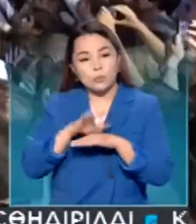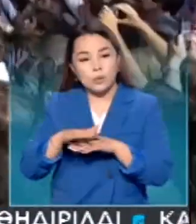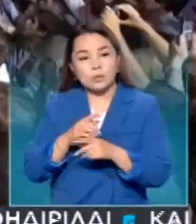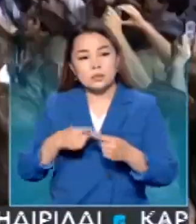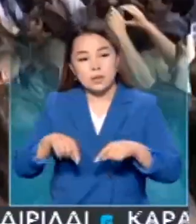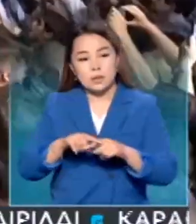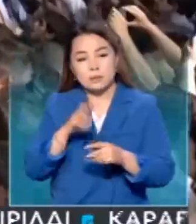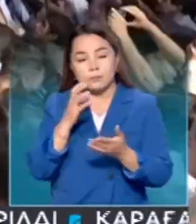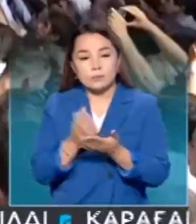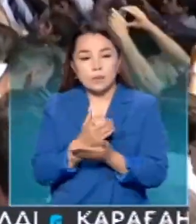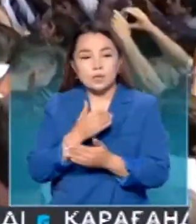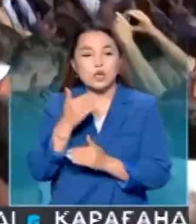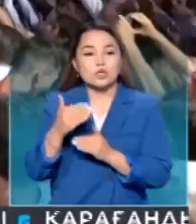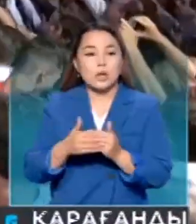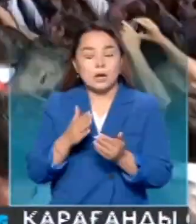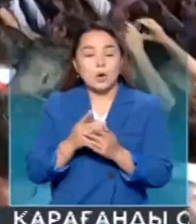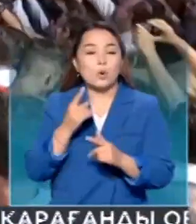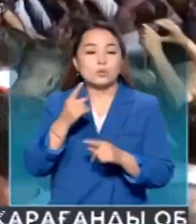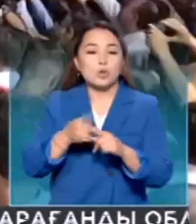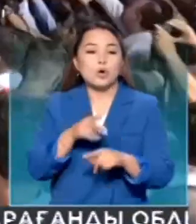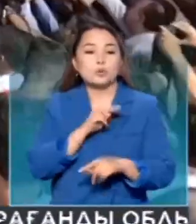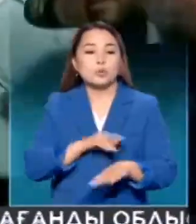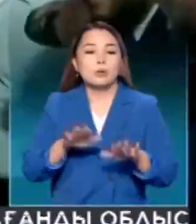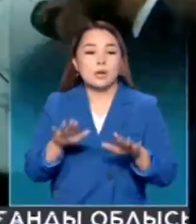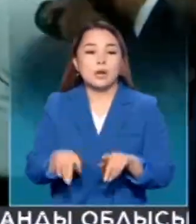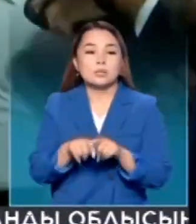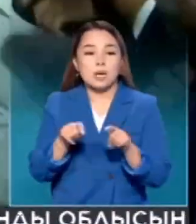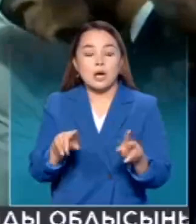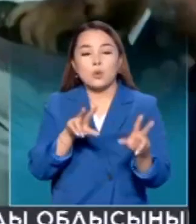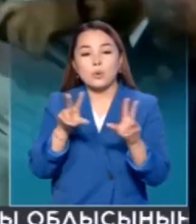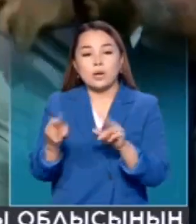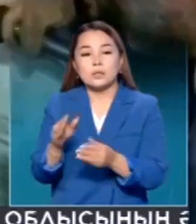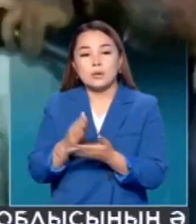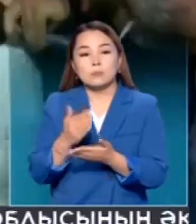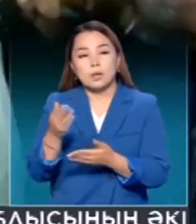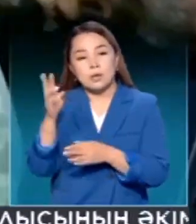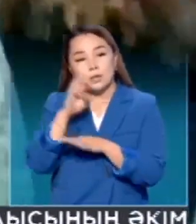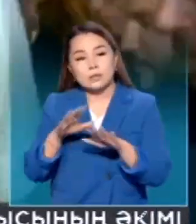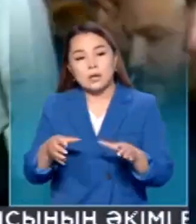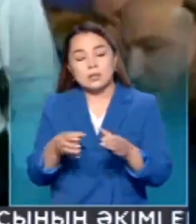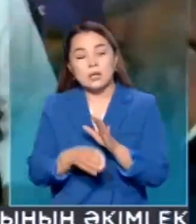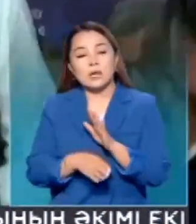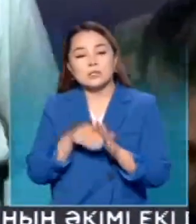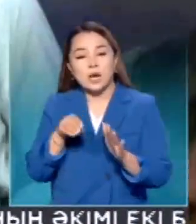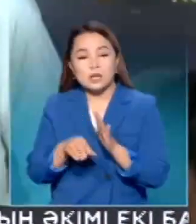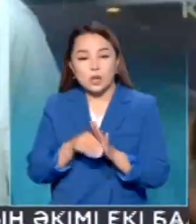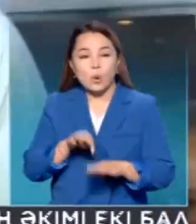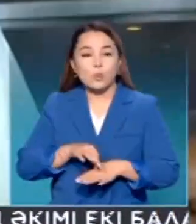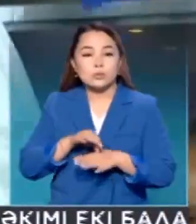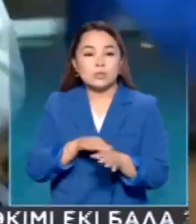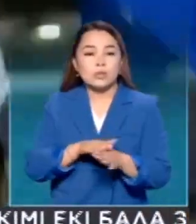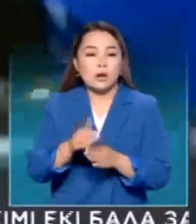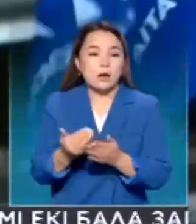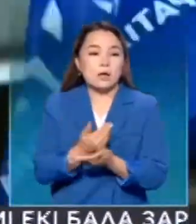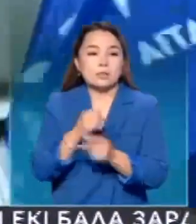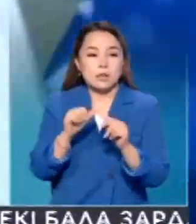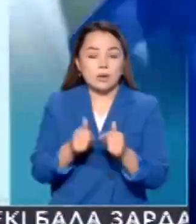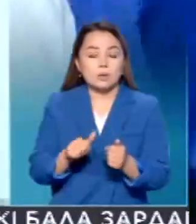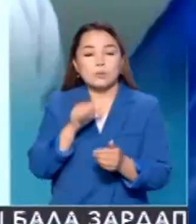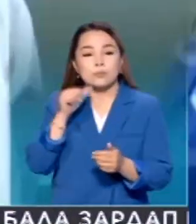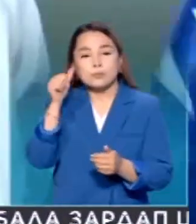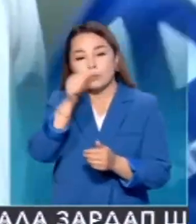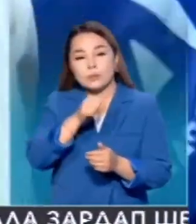еңбекақы деңгейінде жақындатып, қосымша жұмыс орындарын ашуға уәде етіп отыр. Елде сайлаудың қайта ұйымдастырылуына өткен айда